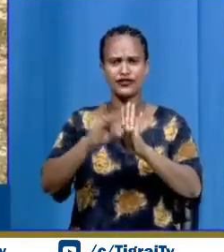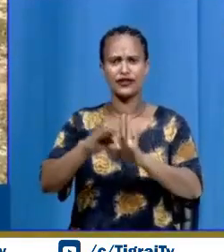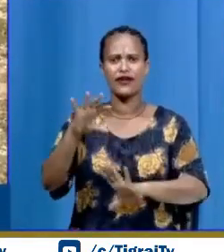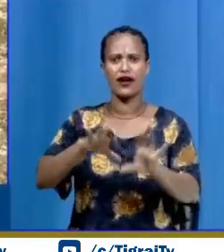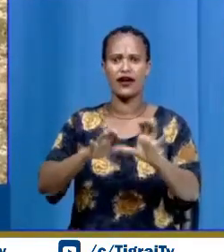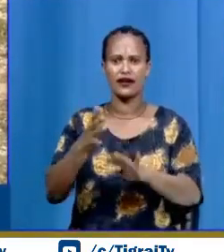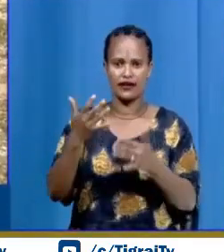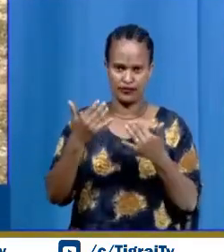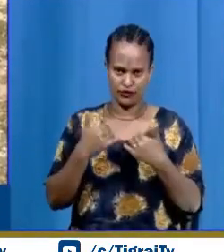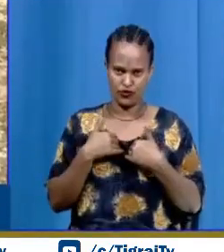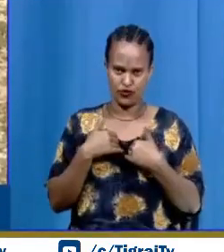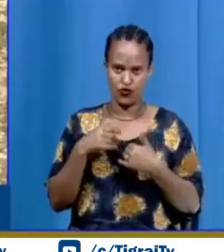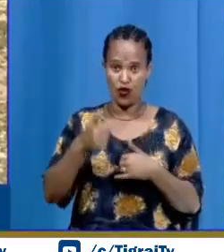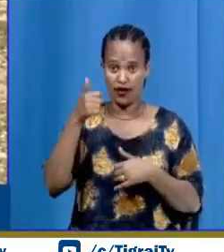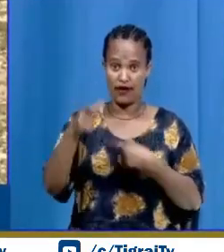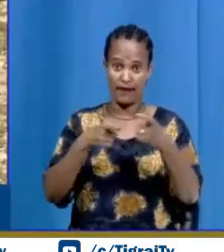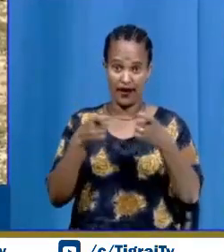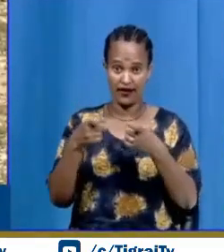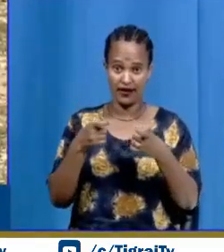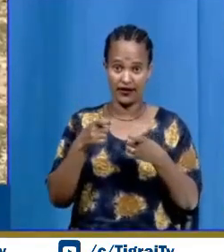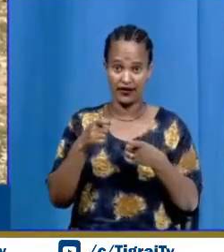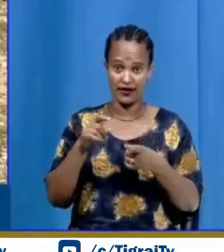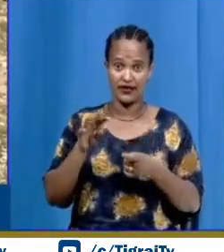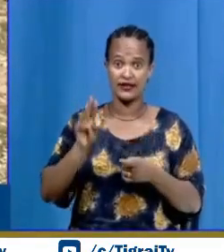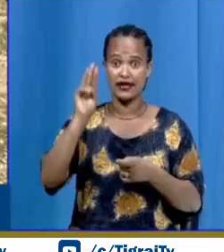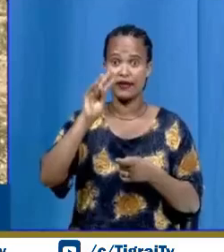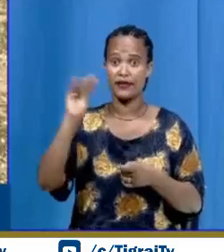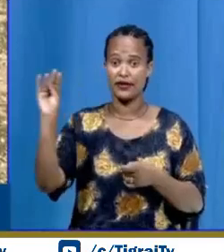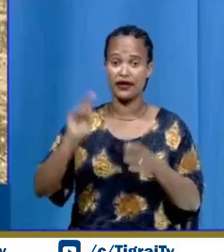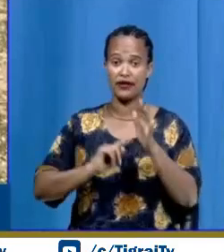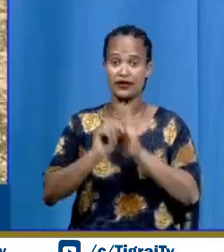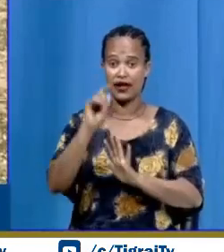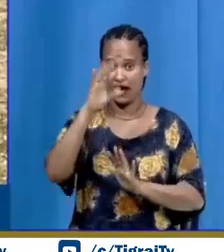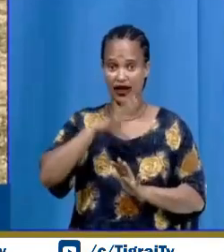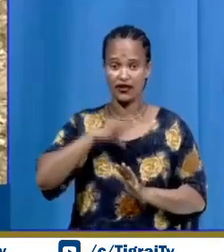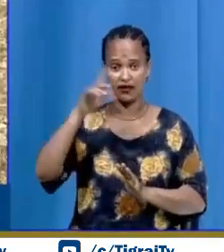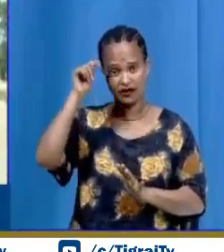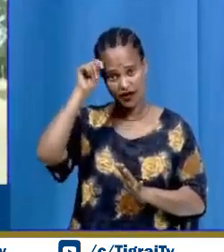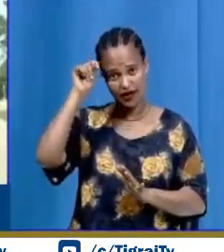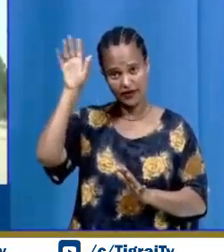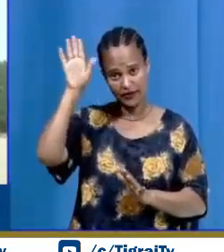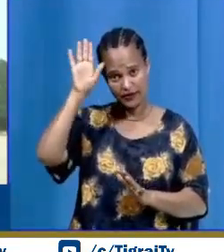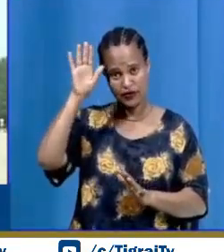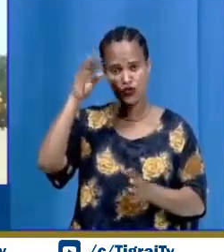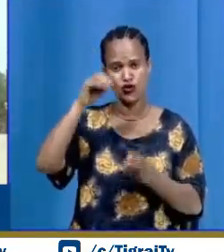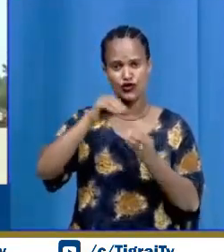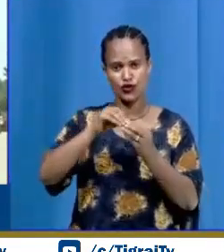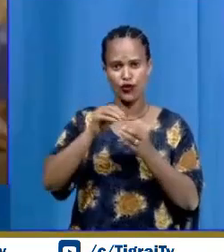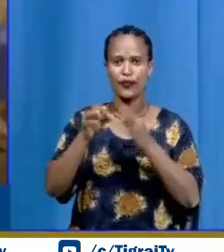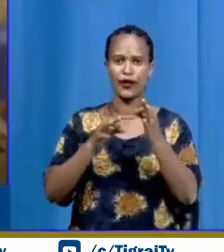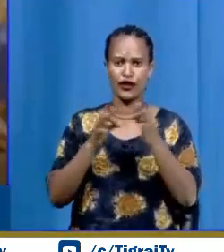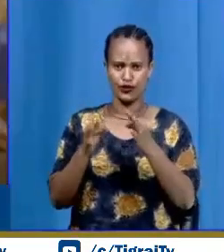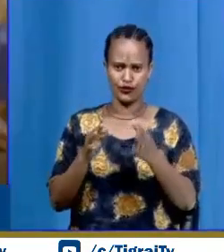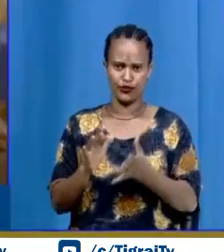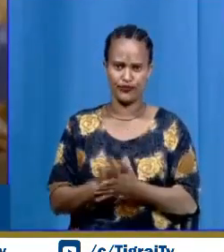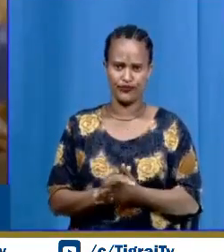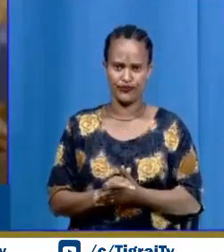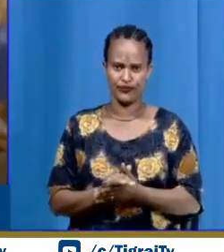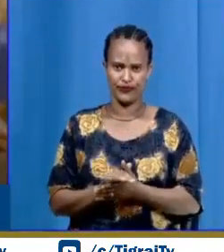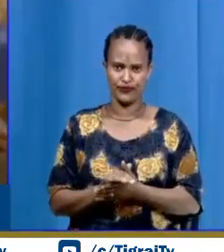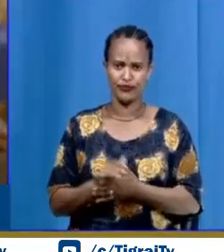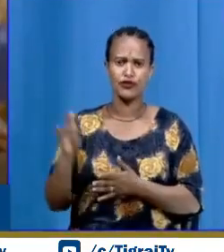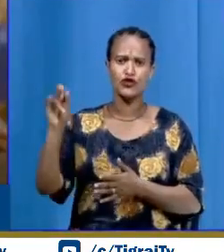ይካየድ ከም ዘሎም ዋና መሓዳሪ ዞባ ሰሜን ምዕራብ ትግራይ ኣይተ ተኽላይ ገብረ መድህን ወሲኾም ገሊፆም።